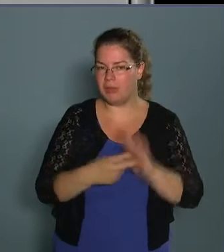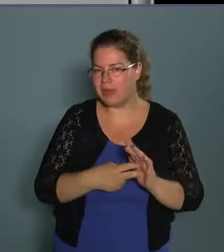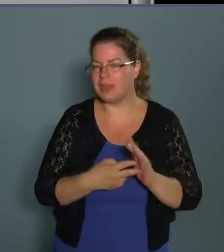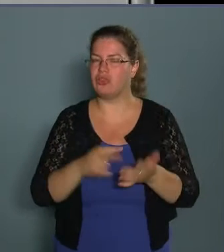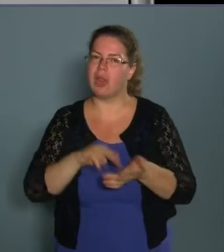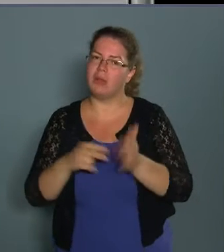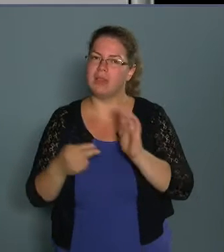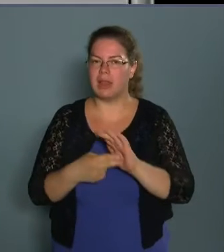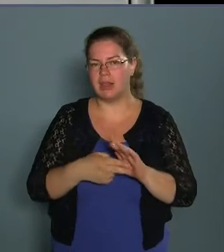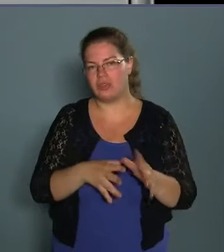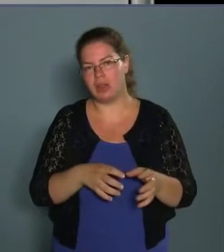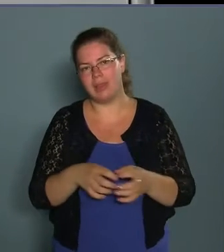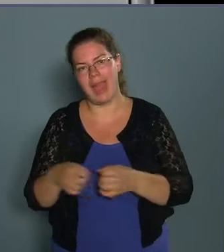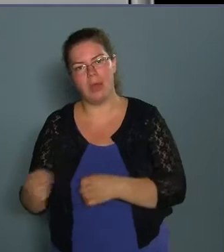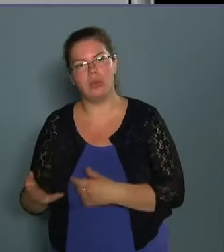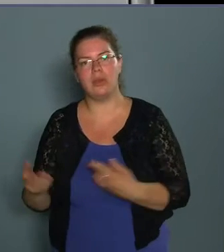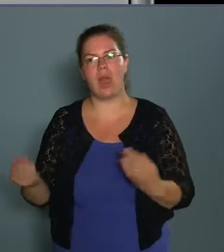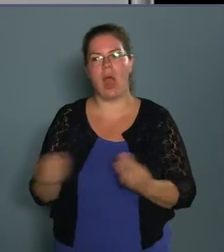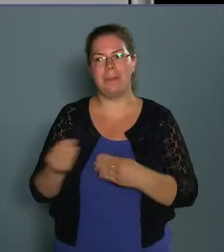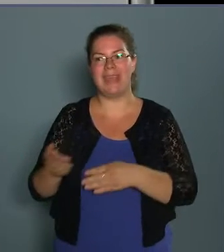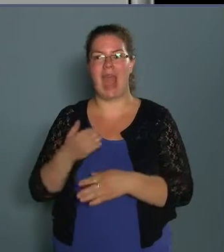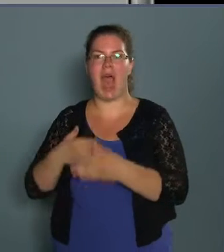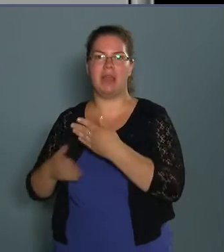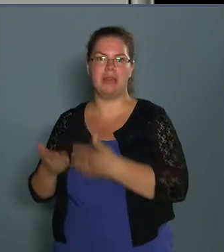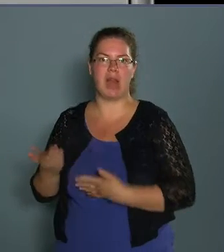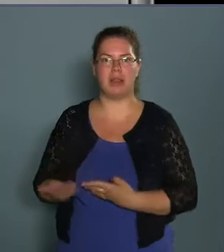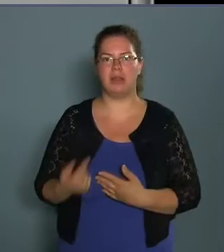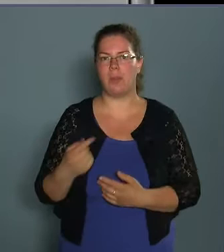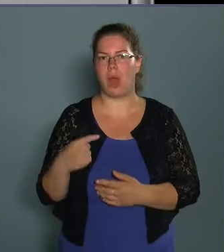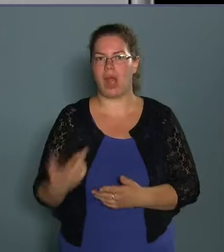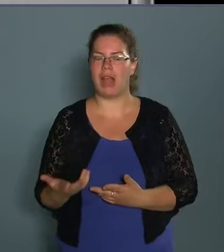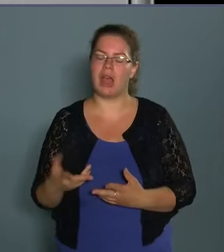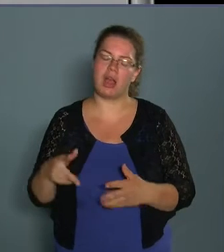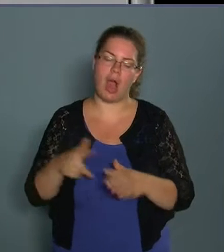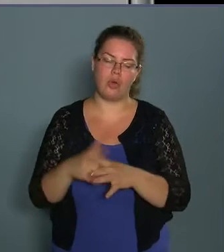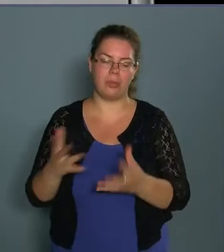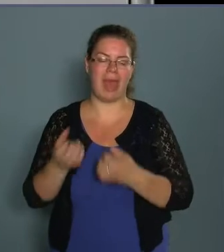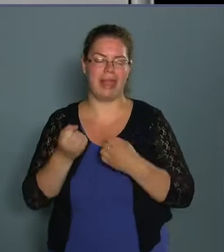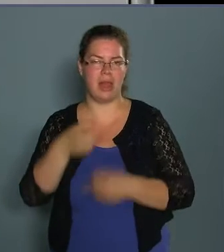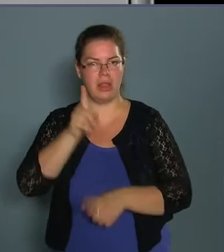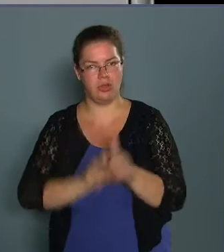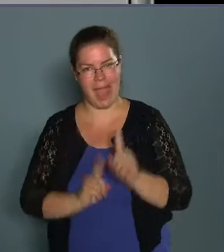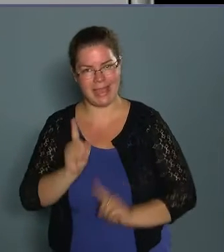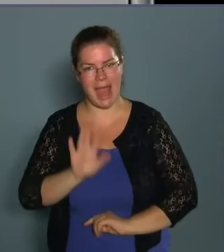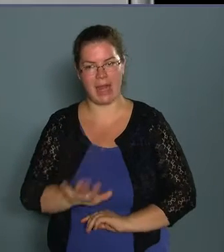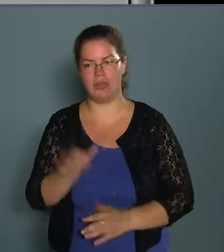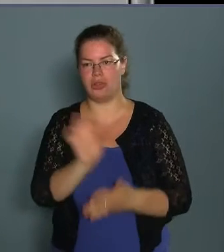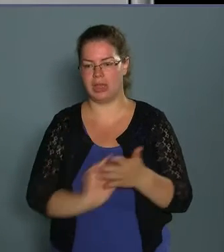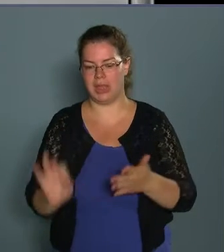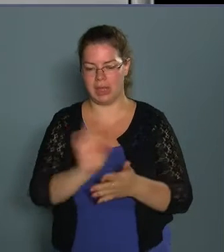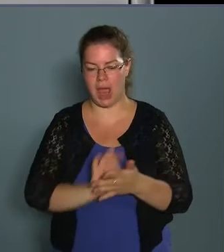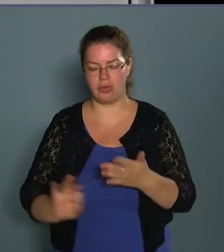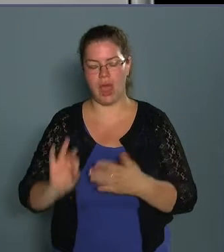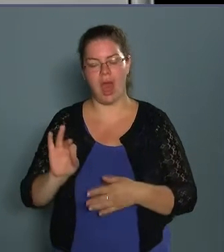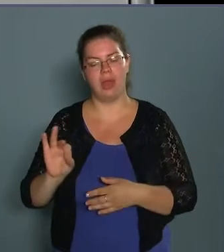a terveztetésnek az elhúzódása az, ami hátráltatja magának a közbeszerzési eljárásnak a